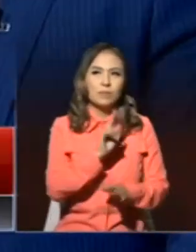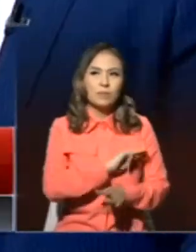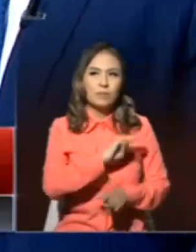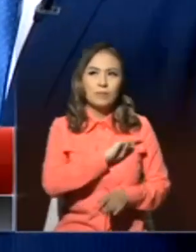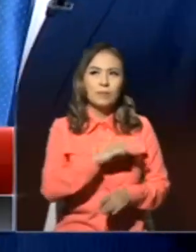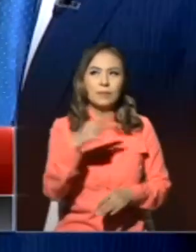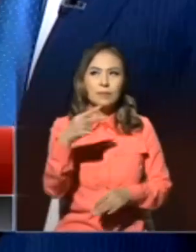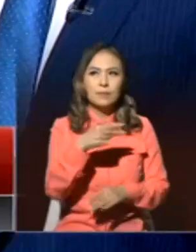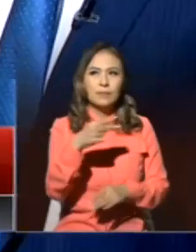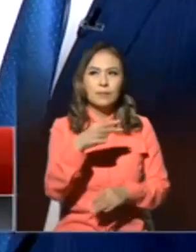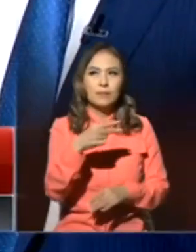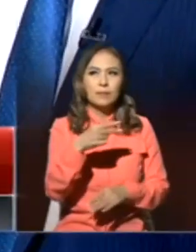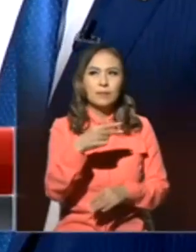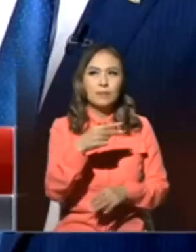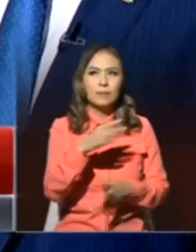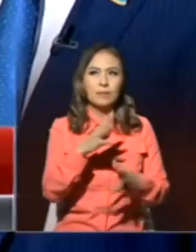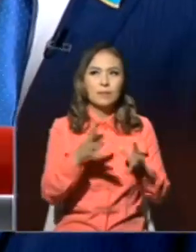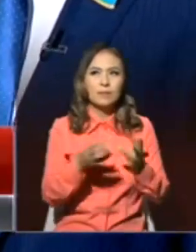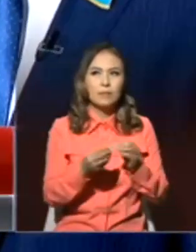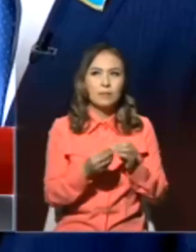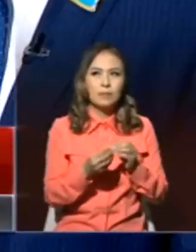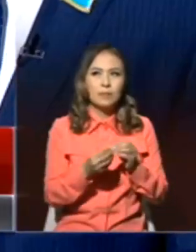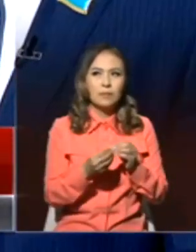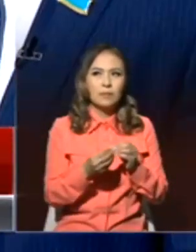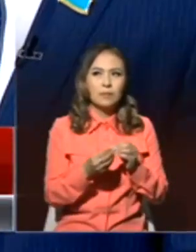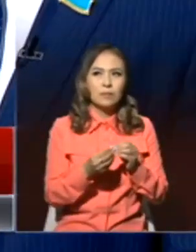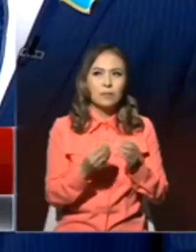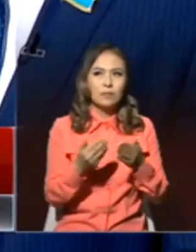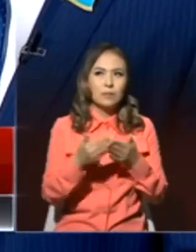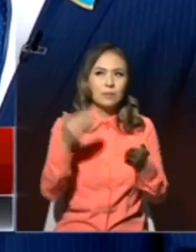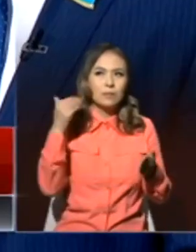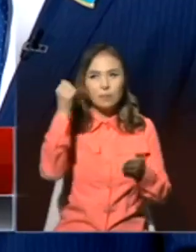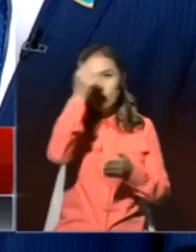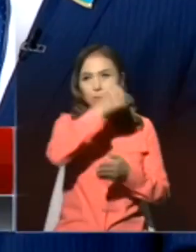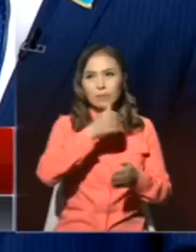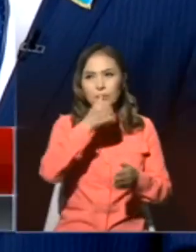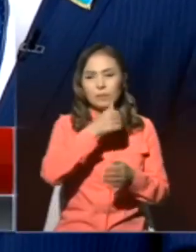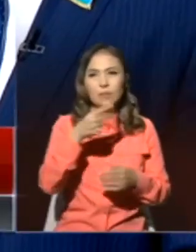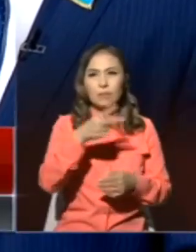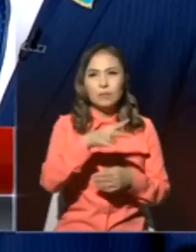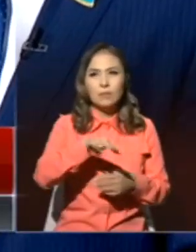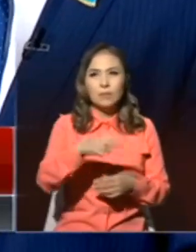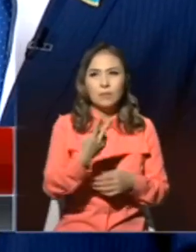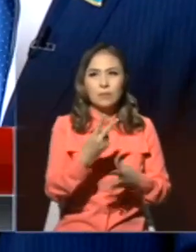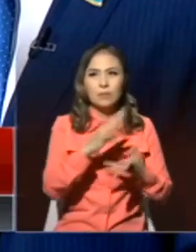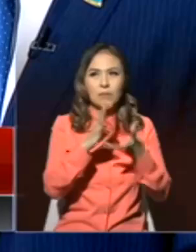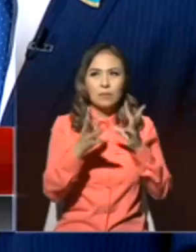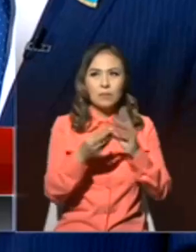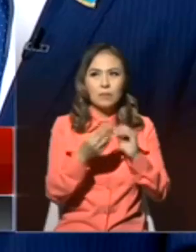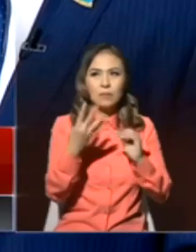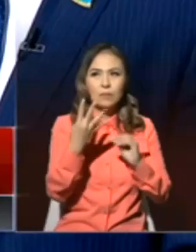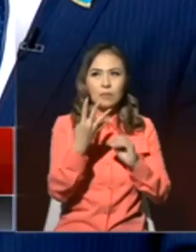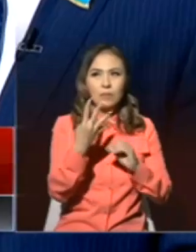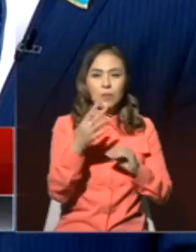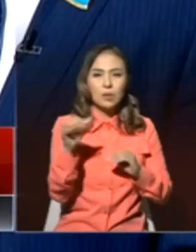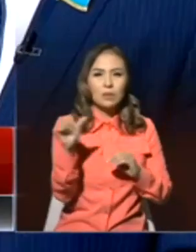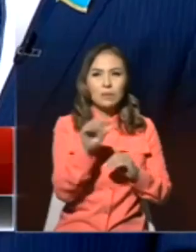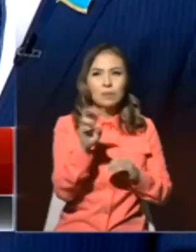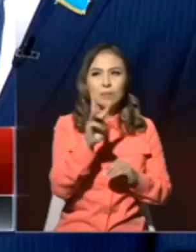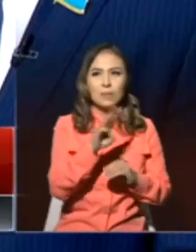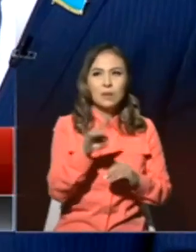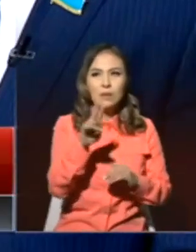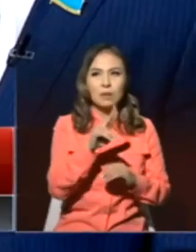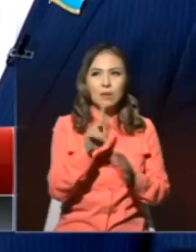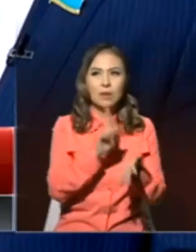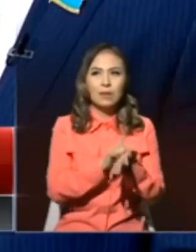мыңы. Қанша салық төлеп жатсыздар? Салық өткен жылға 2022 жылдың нәтижесі бойынша 4,5 миллиард. Салық ол тек